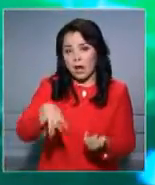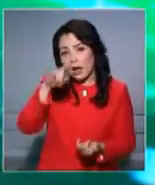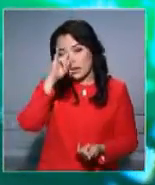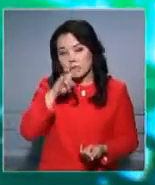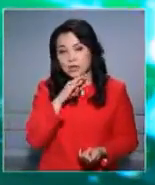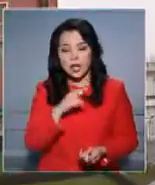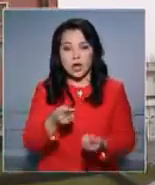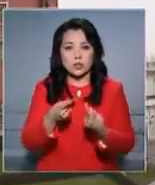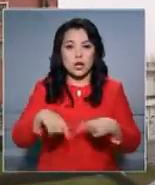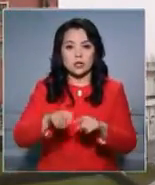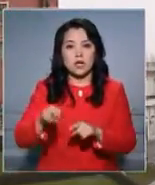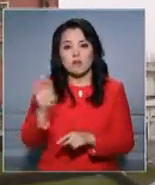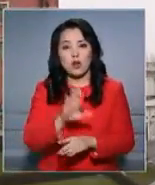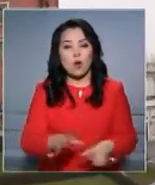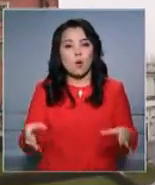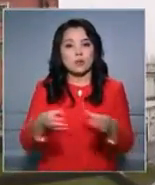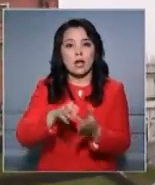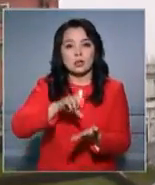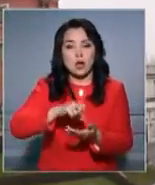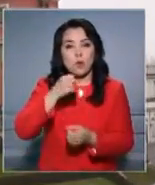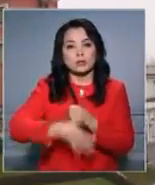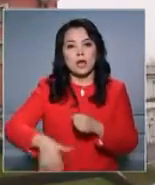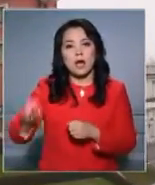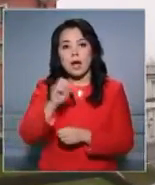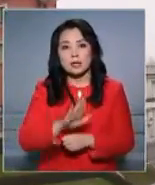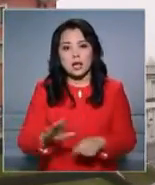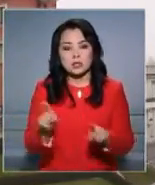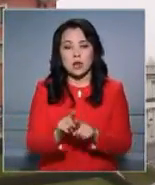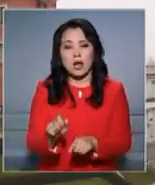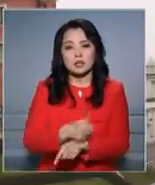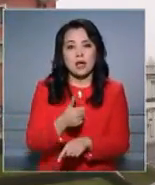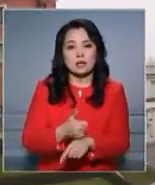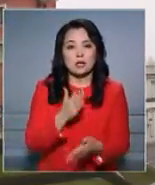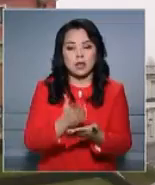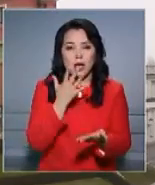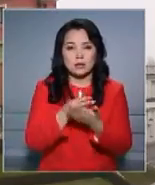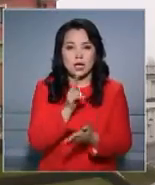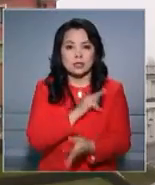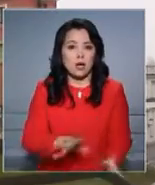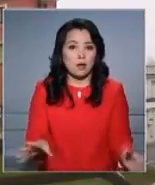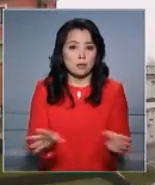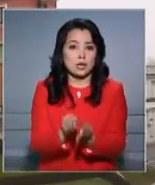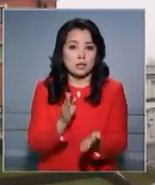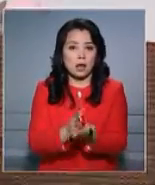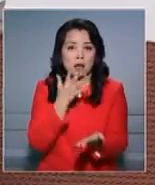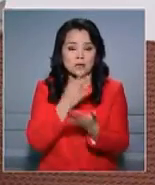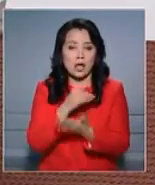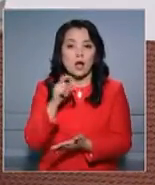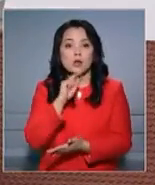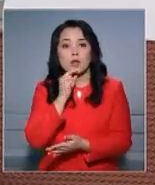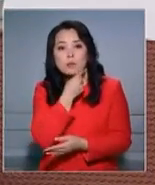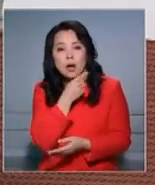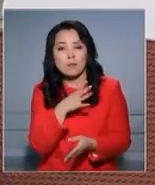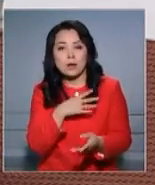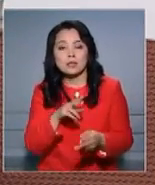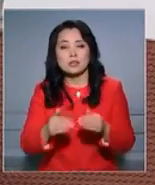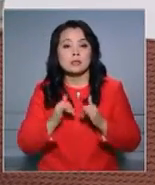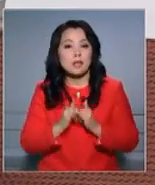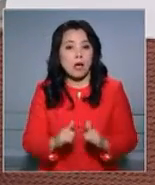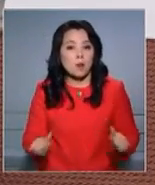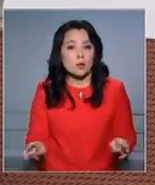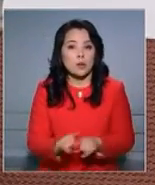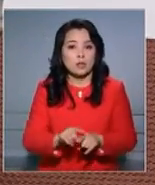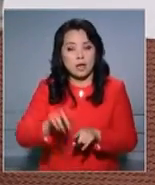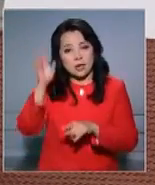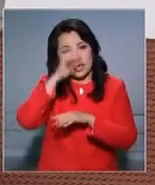Қазақстан Еуроодақ үшін Орталық Азиядағы басты серіктес. Тәуелсіздік алғалы бері аймақтағы қауіпсіздік пен экономикасы қарыштап дамып келе